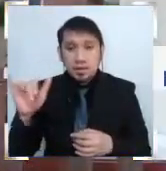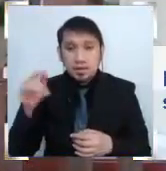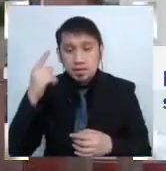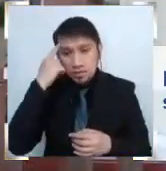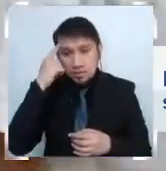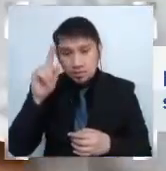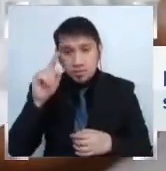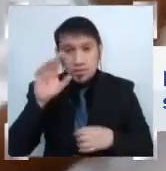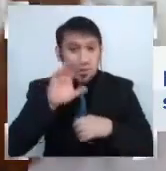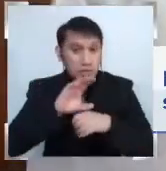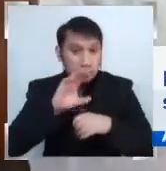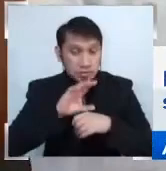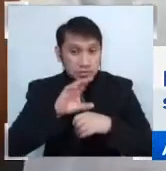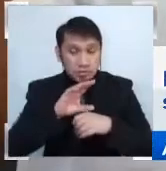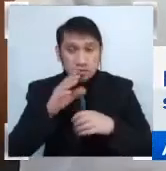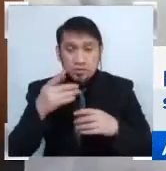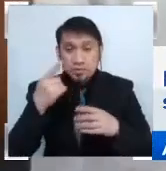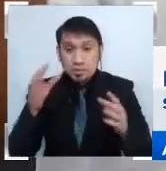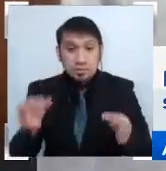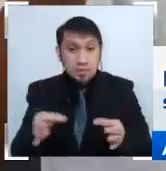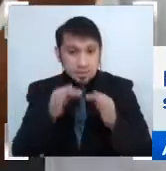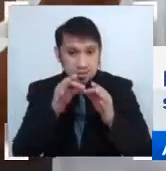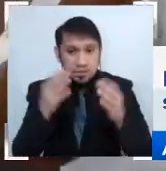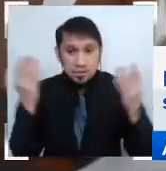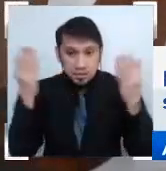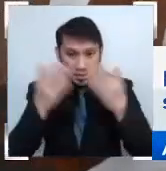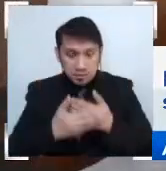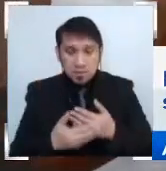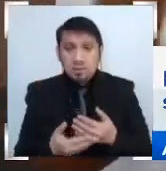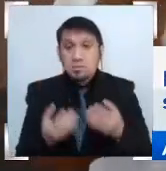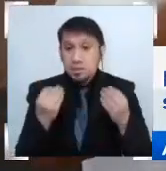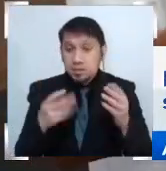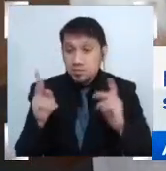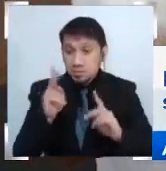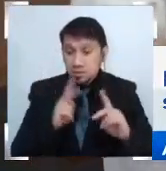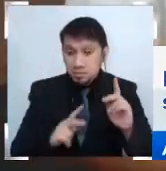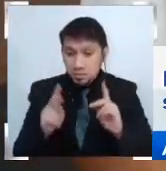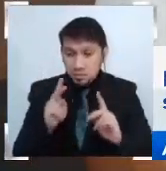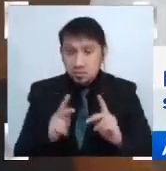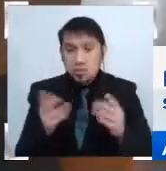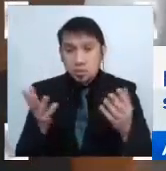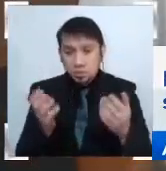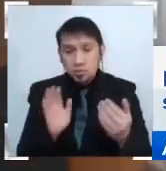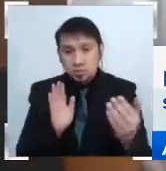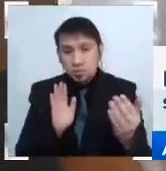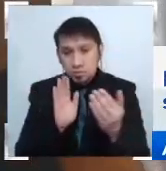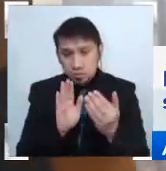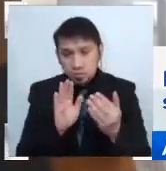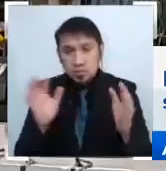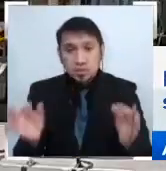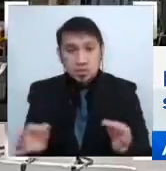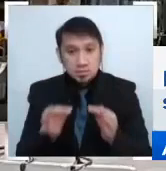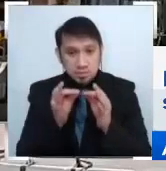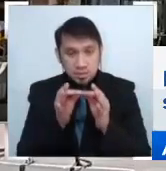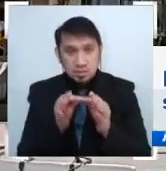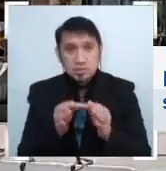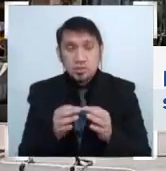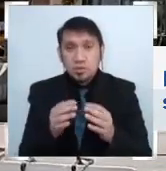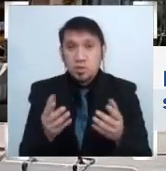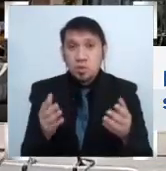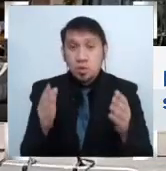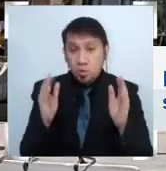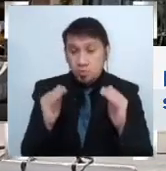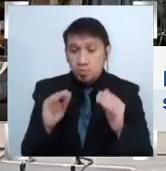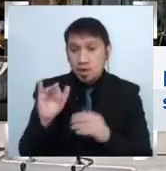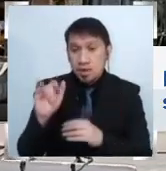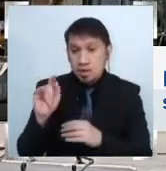Bishop Joel Bailon, maraming parishioners ang gusto makapagsimba ng face-to-face. Umaasa silang pagbibigyan ito ng IATF at ng